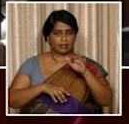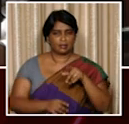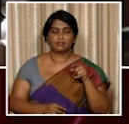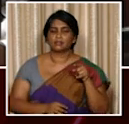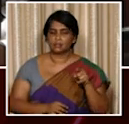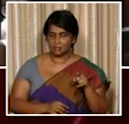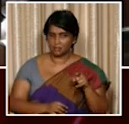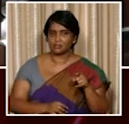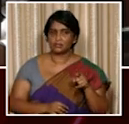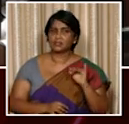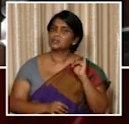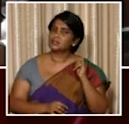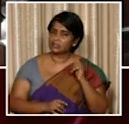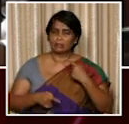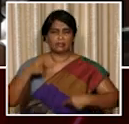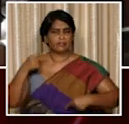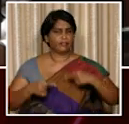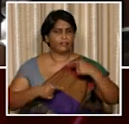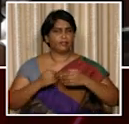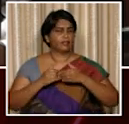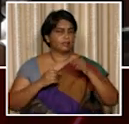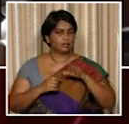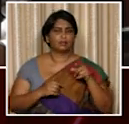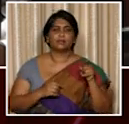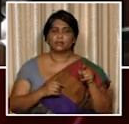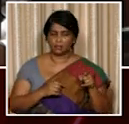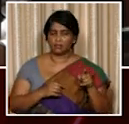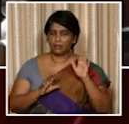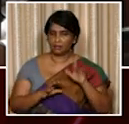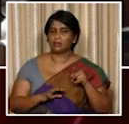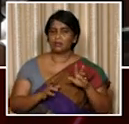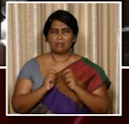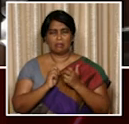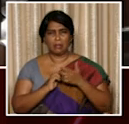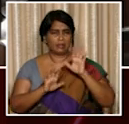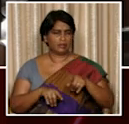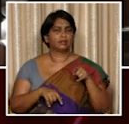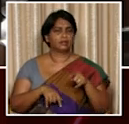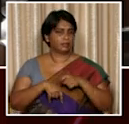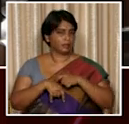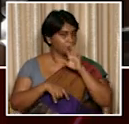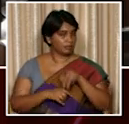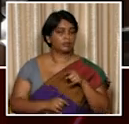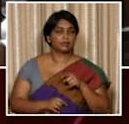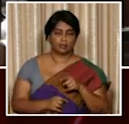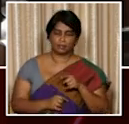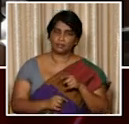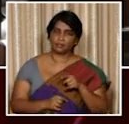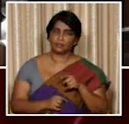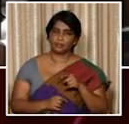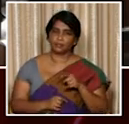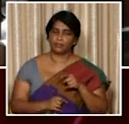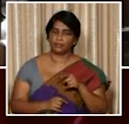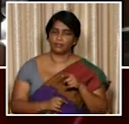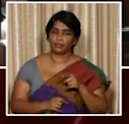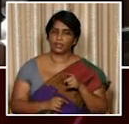கருத்து அபிப்பிராயங்களை போக்குவதற்காக கட்சி பேதங்களுக்கு அப்பால் விளையாட்டு போட்டிகளை பாராளுமன்ற உறுப்பினர்கள் மத்தியில்